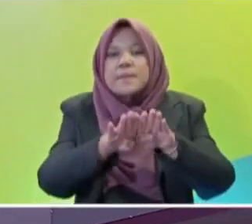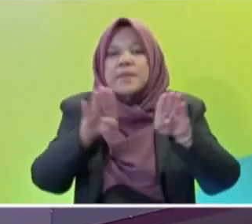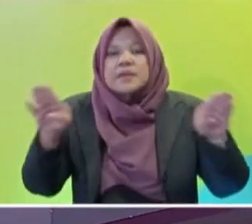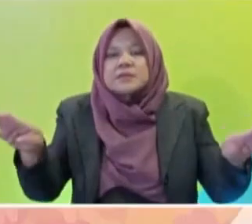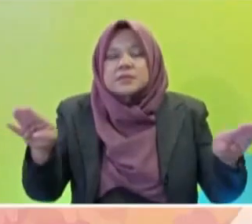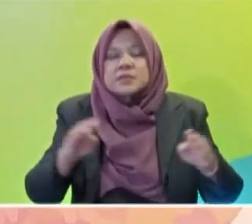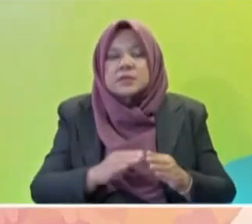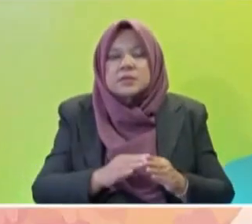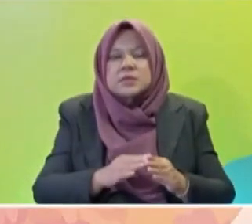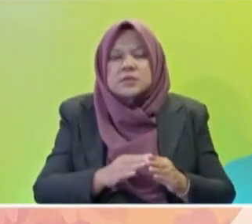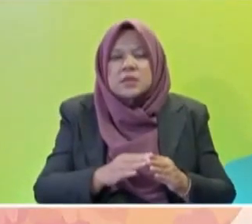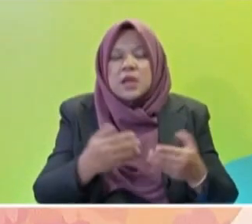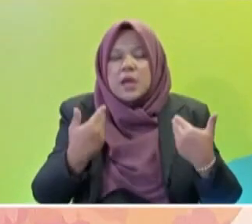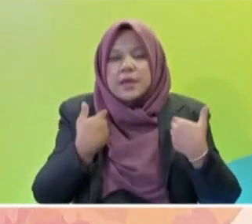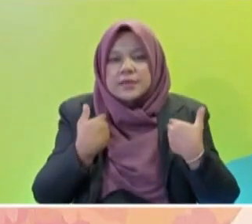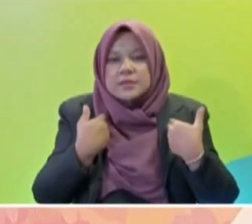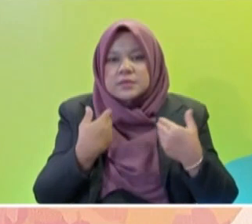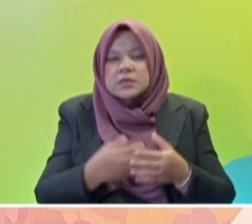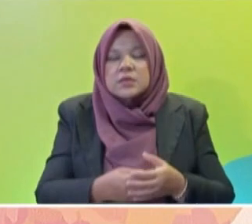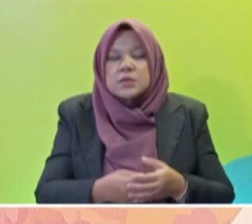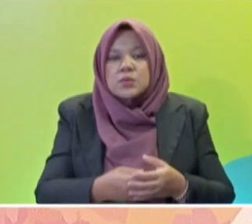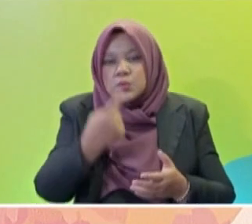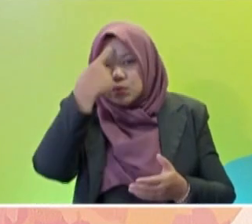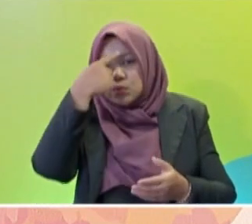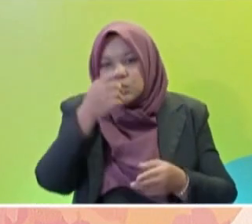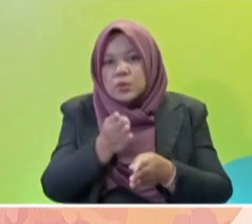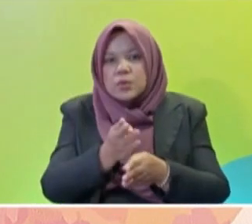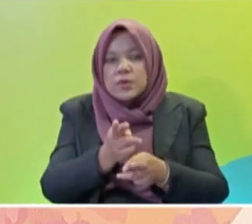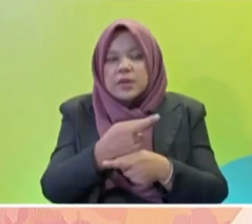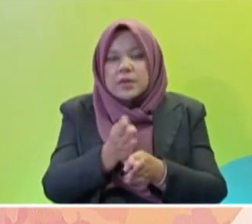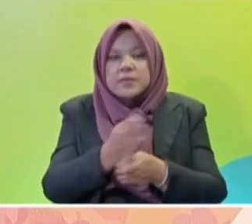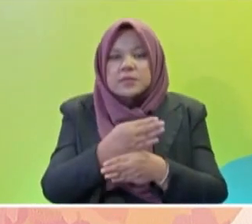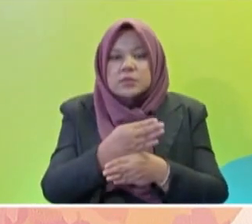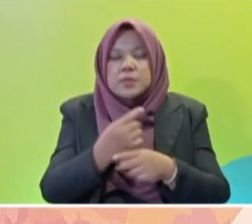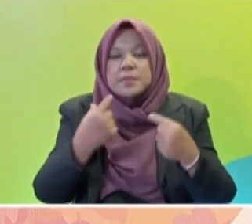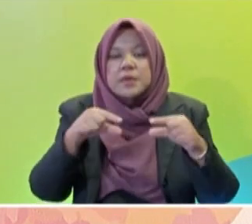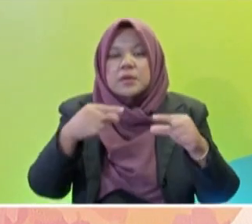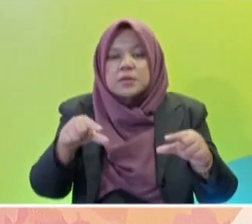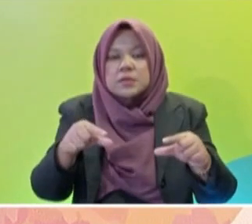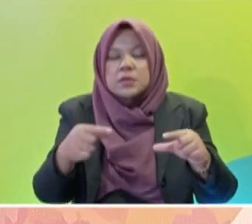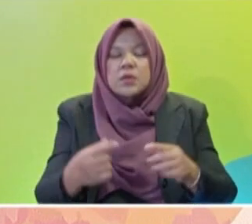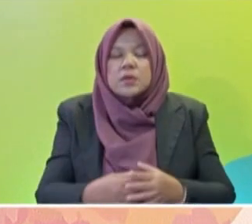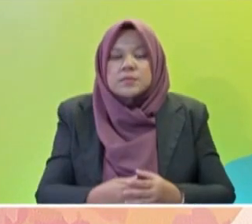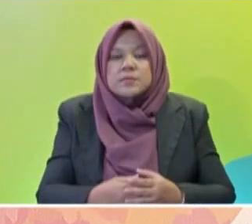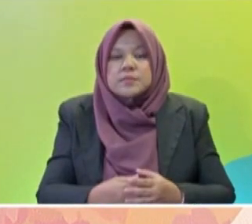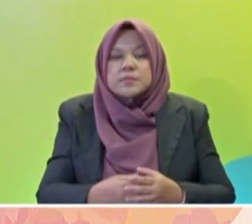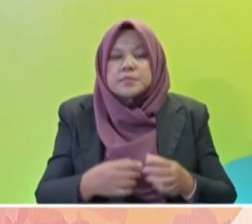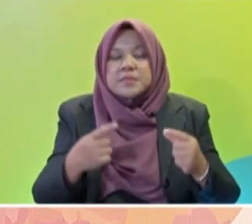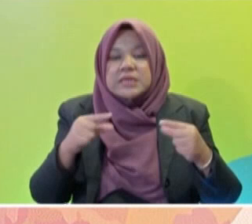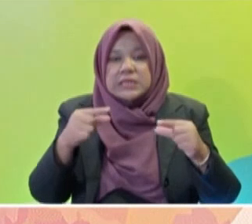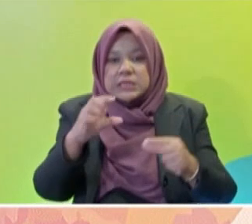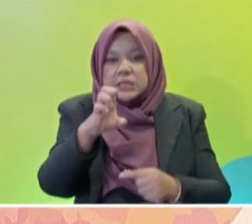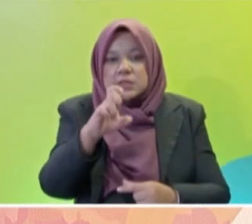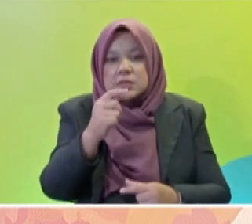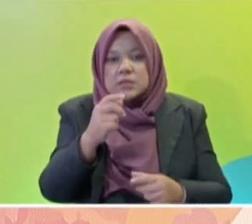perbedaan yang sengaja diwujudkan pada elemen mereka bentuk Oke pergerakan pula olahan elemen kelihatan bergetar